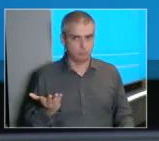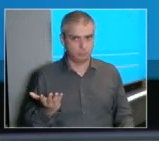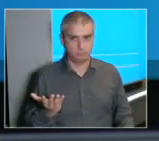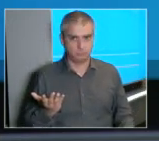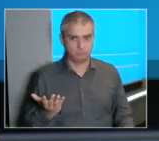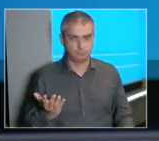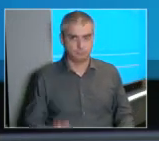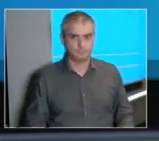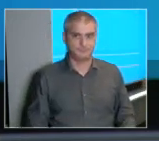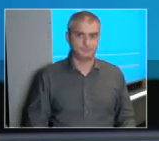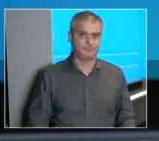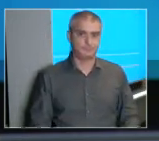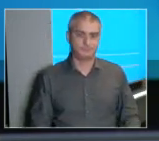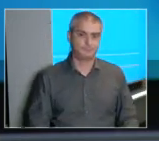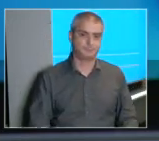ל...